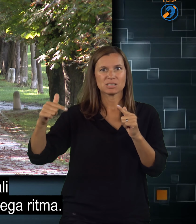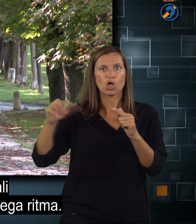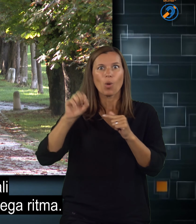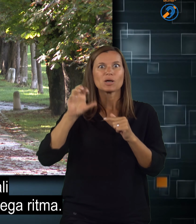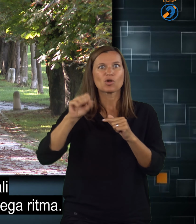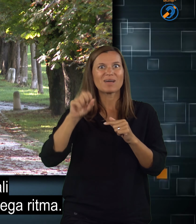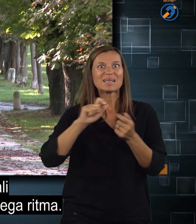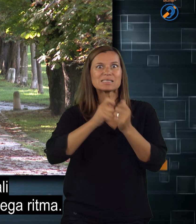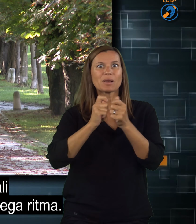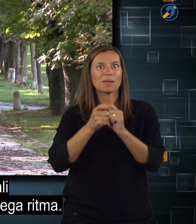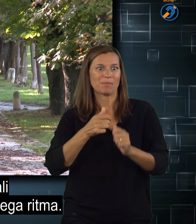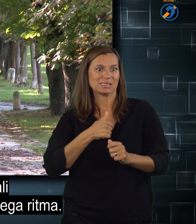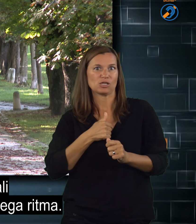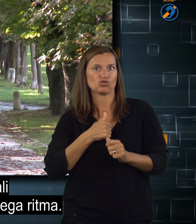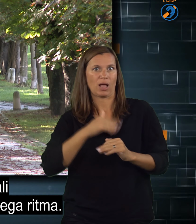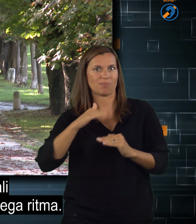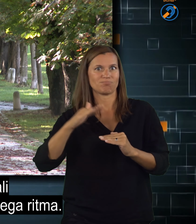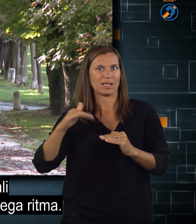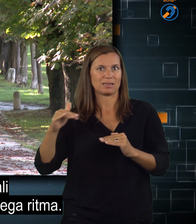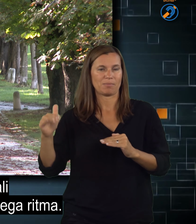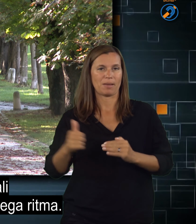opazovali spremembe srčnega ritma.